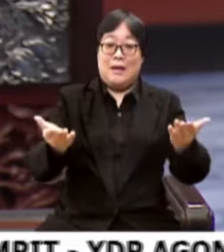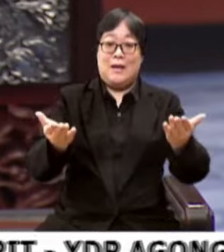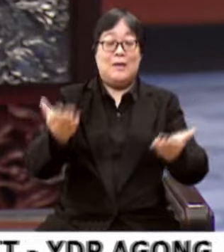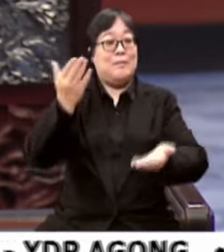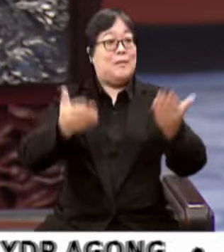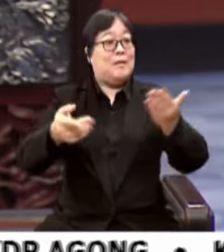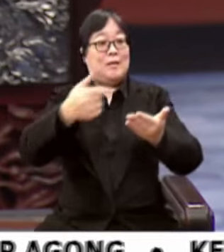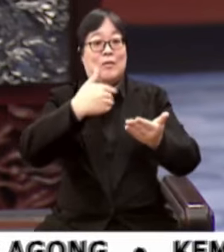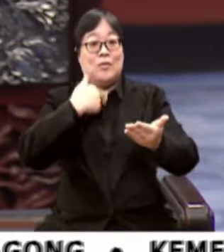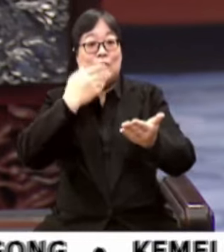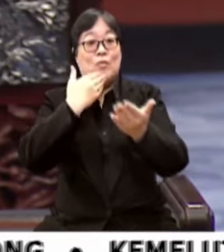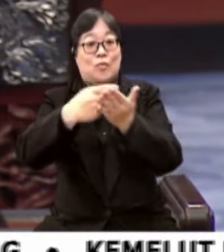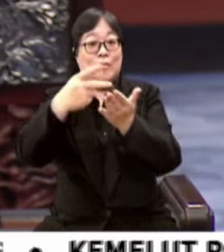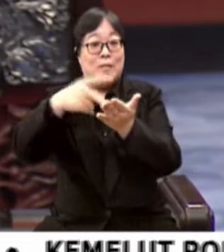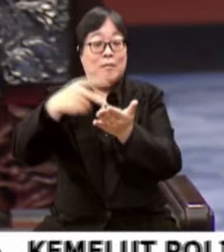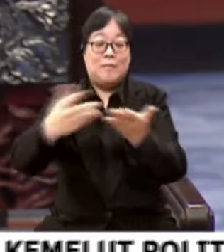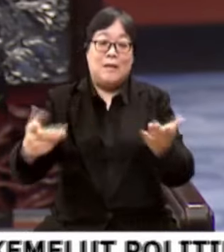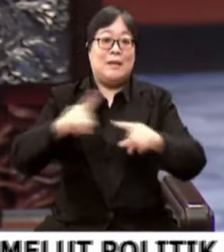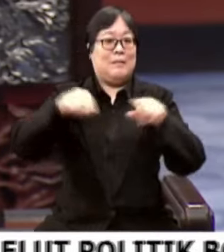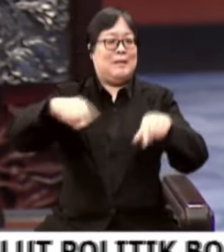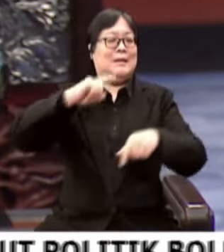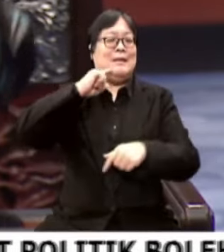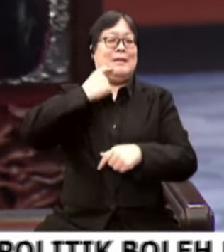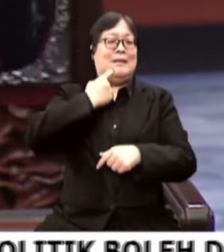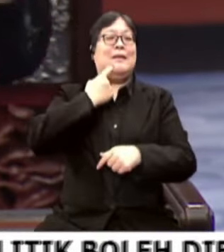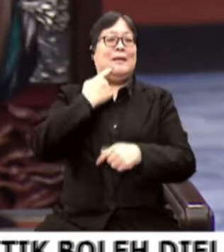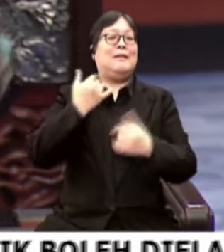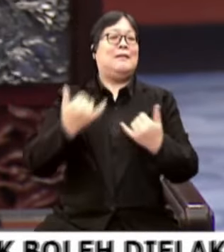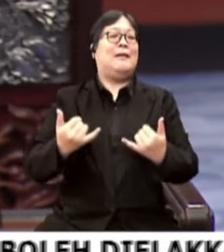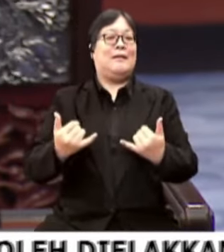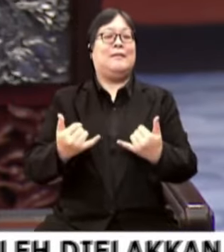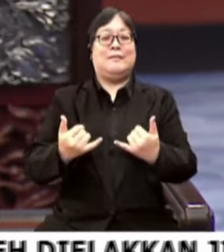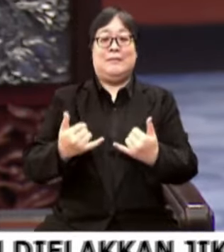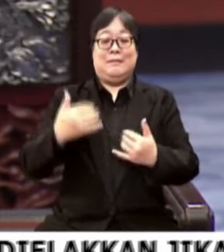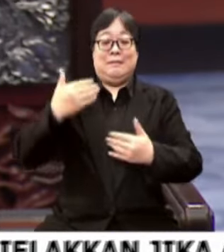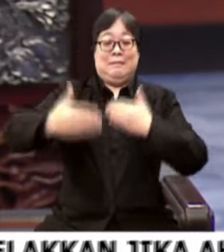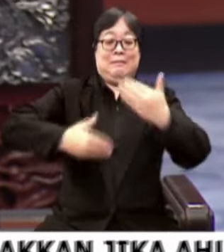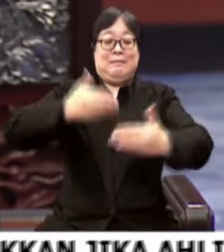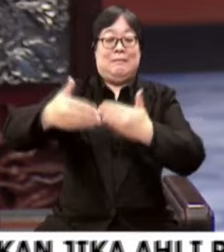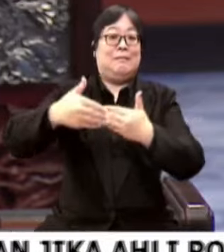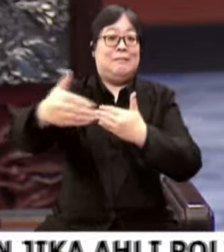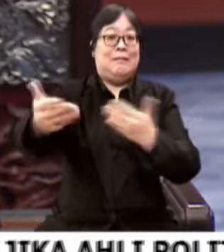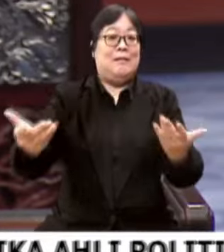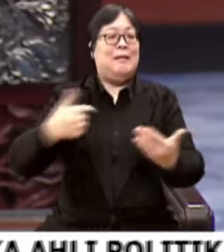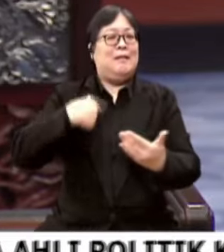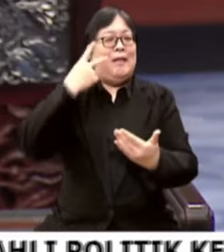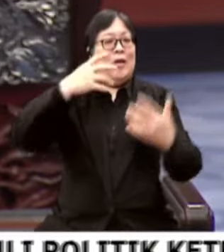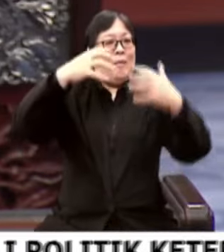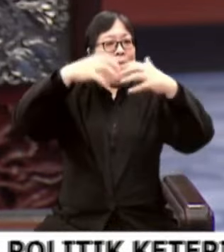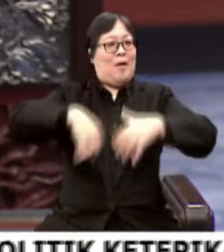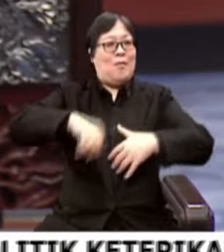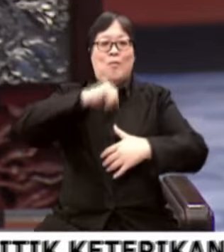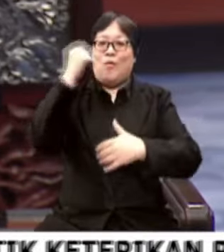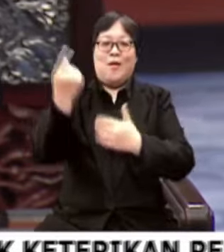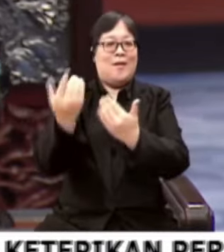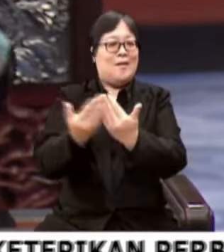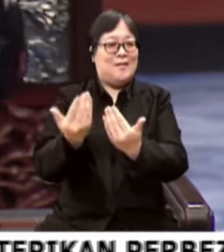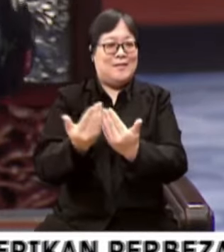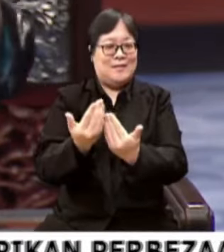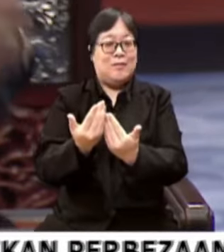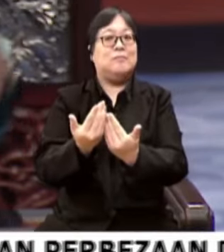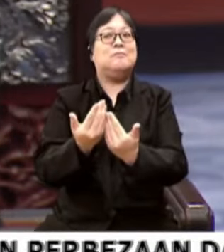tidak tapi ini satu perkalian untuk zaman kita yang akan datang karena saya melihat bahwa bengkeram ini bukan satu pekan ini mudah